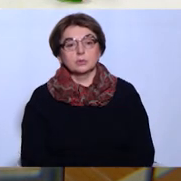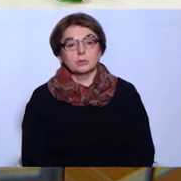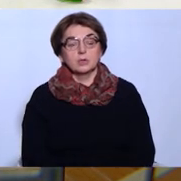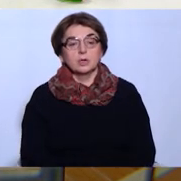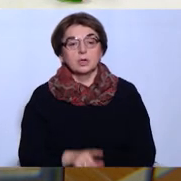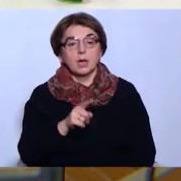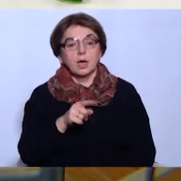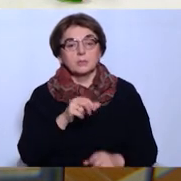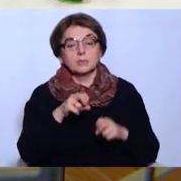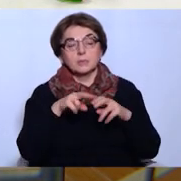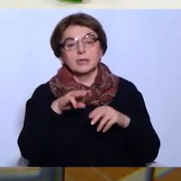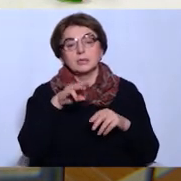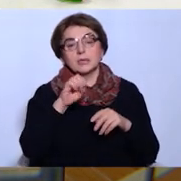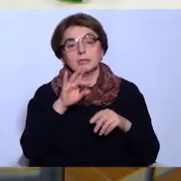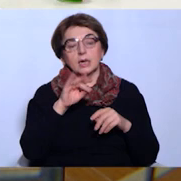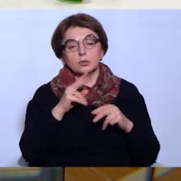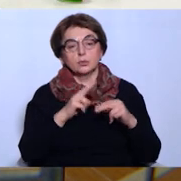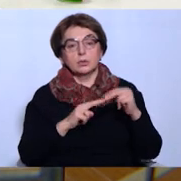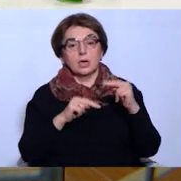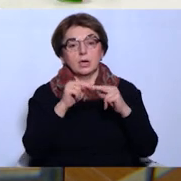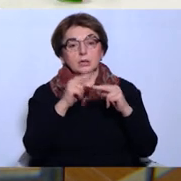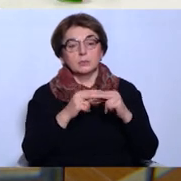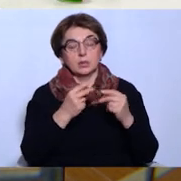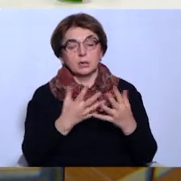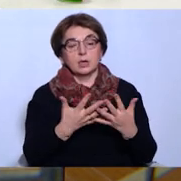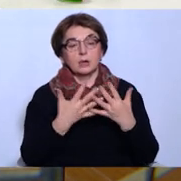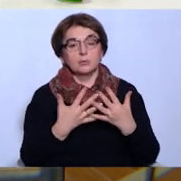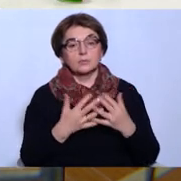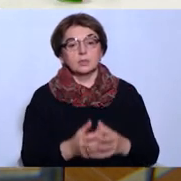ამას აქვს ტეტრაედრული აღნაგობა. მე შემიძლია ეს გამოვსახო ასევე